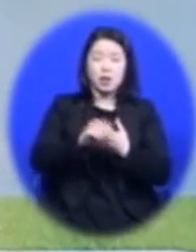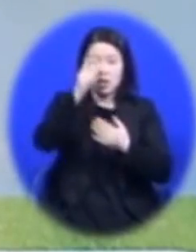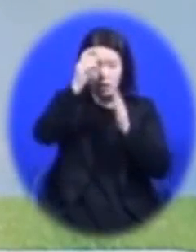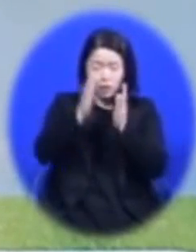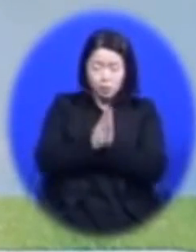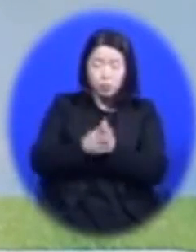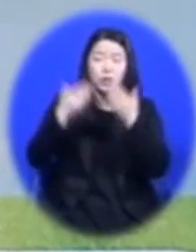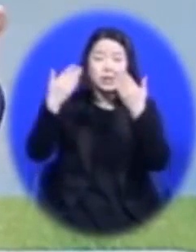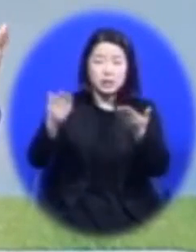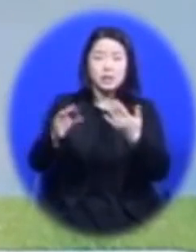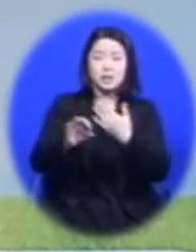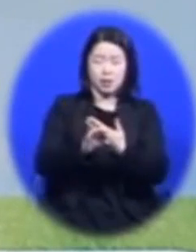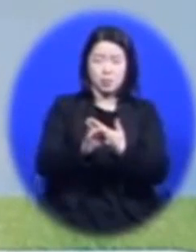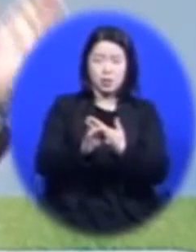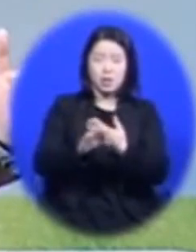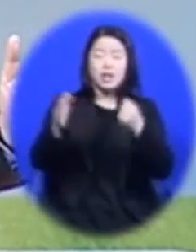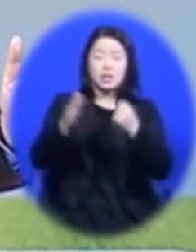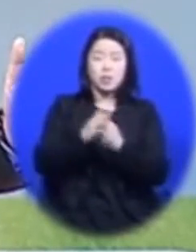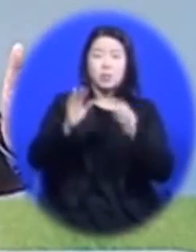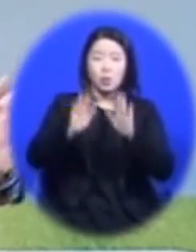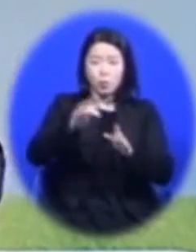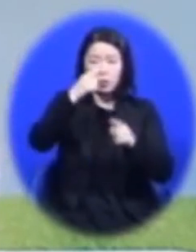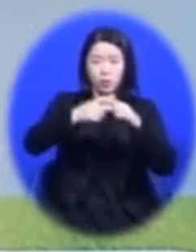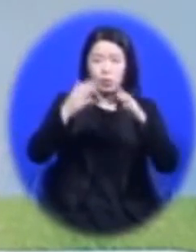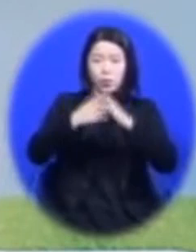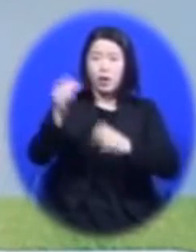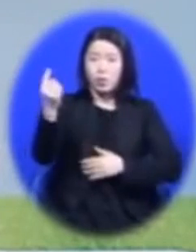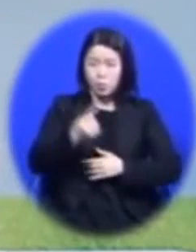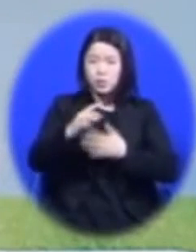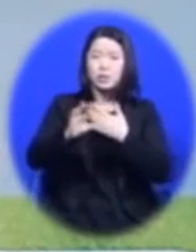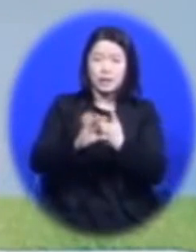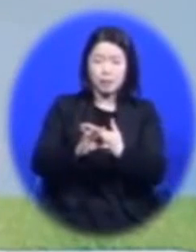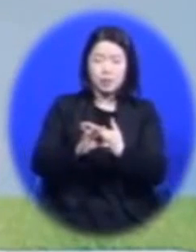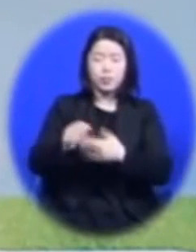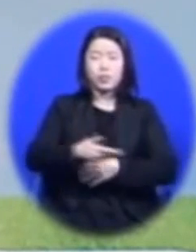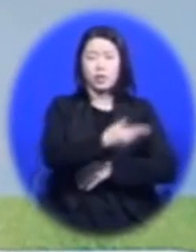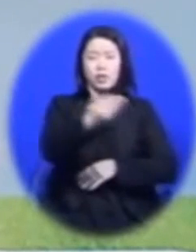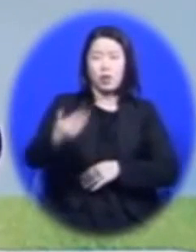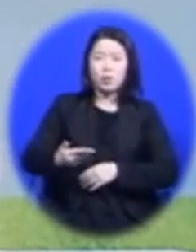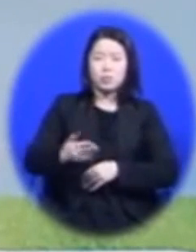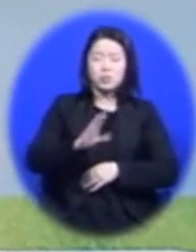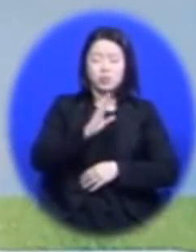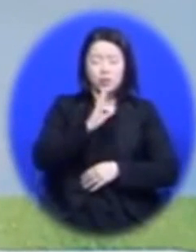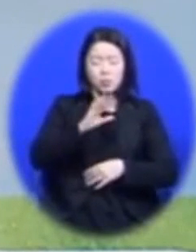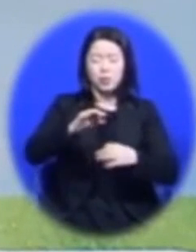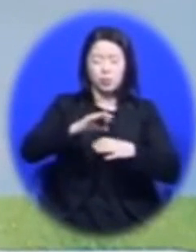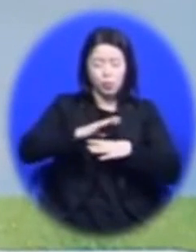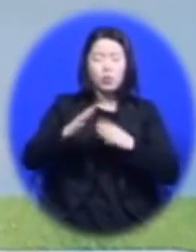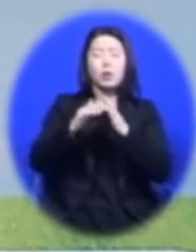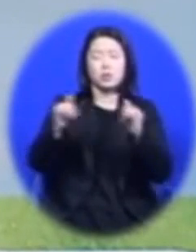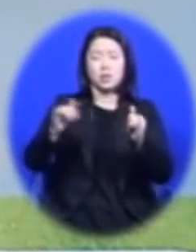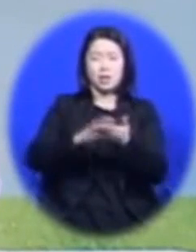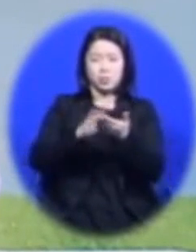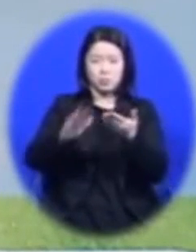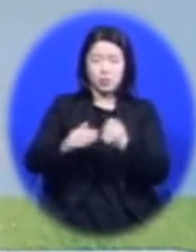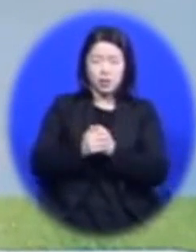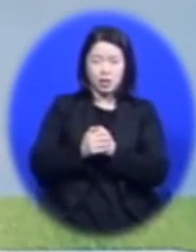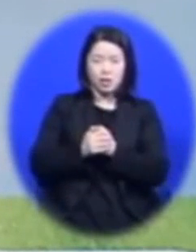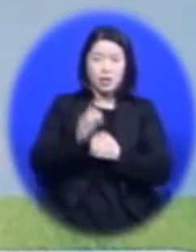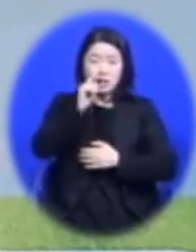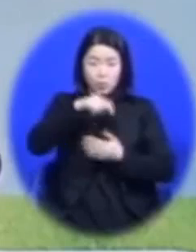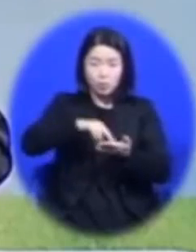기도하는 거라면, 그래서 오늘 교회에 오신 거라면 여러분은 정말 놀라운 사람인 것입니다.